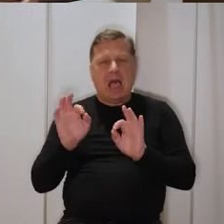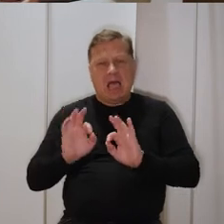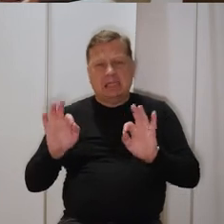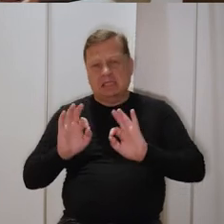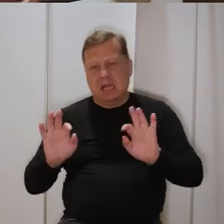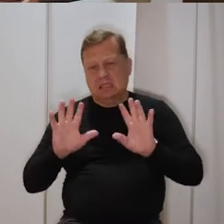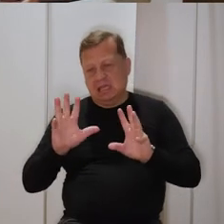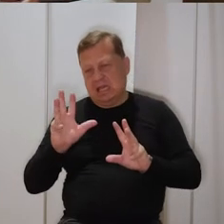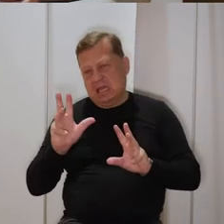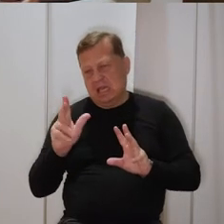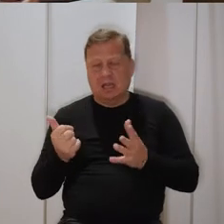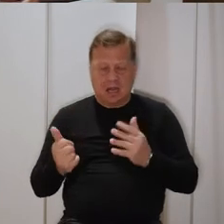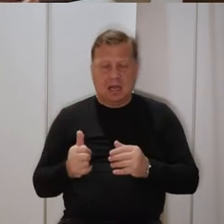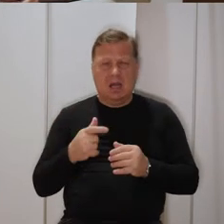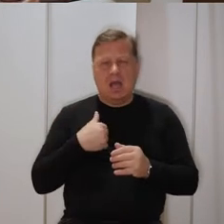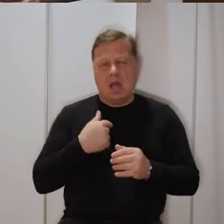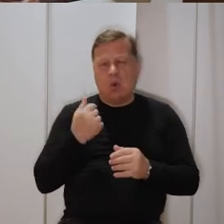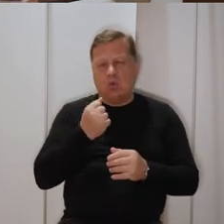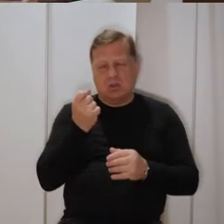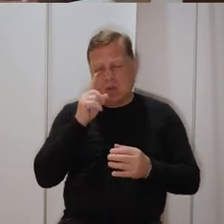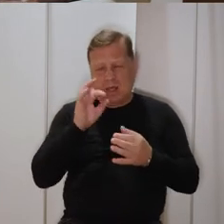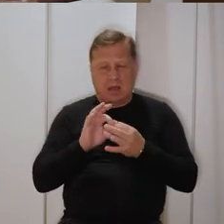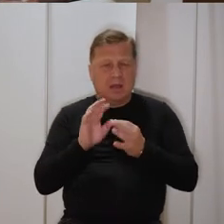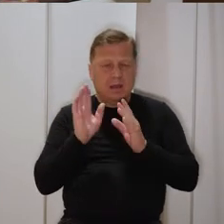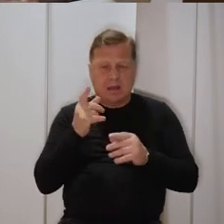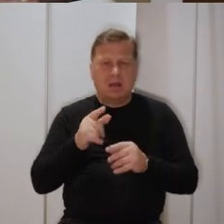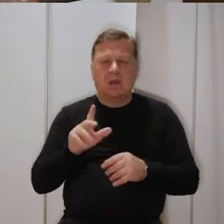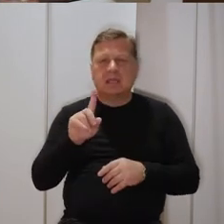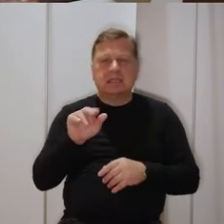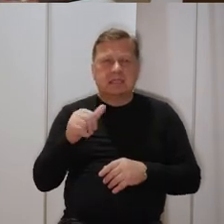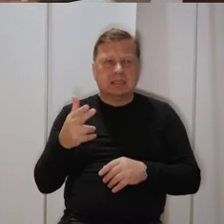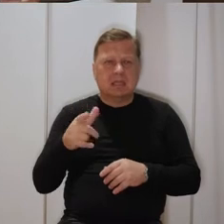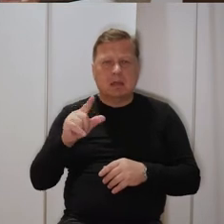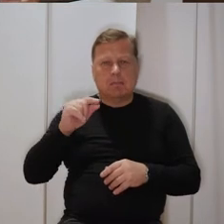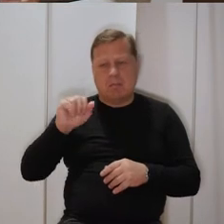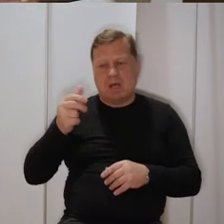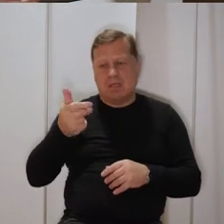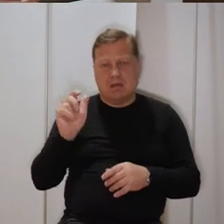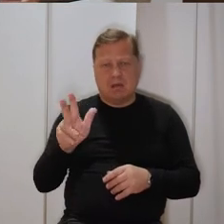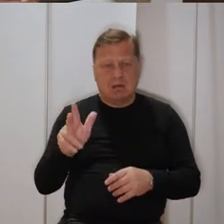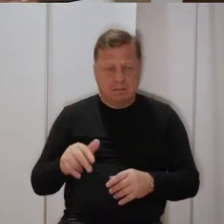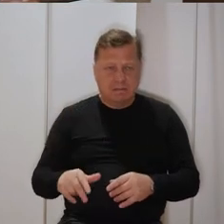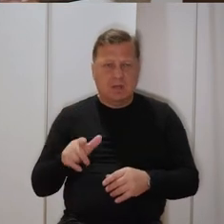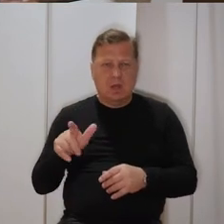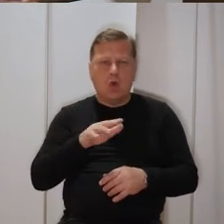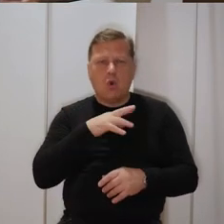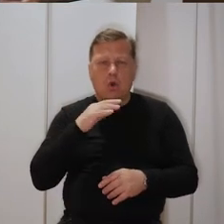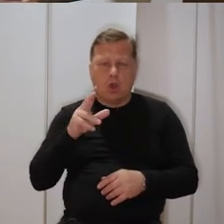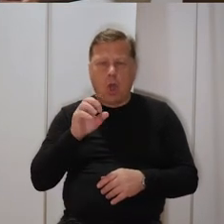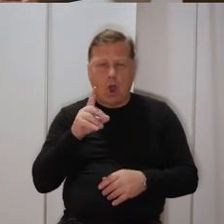tutaj to taki skrót myślowy trochę używam, bo mam tu na myśli takie ziny punkowe, gdzie różne